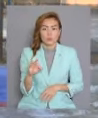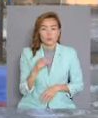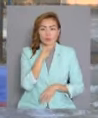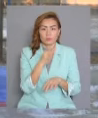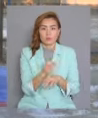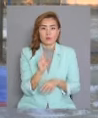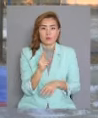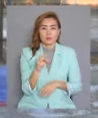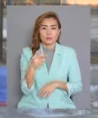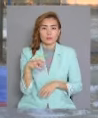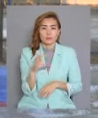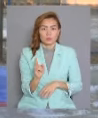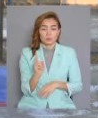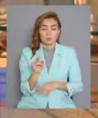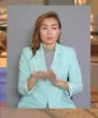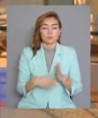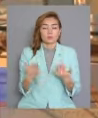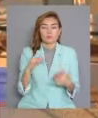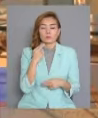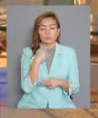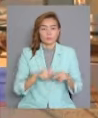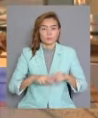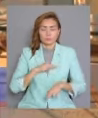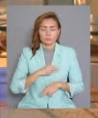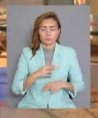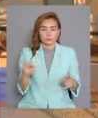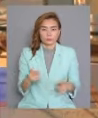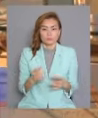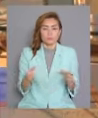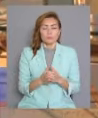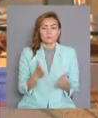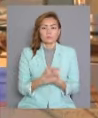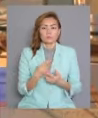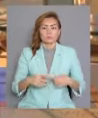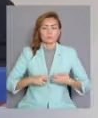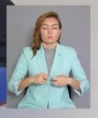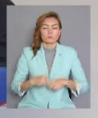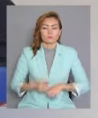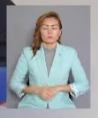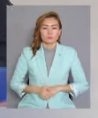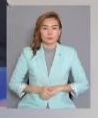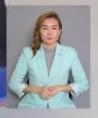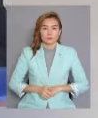«Корпорация Акордасе». К слову, касательно качества строительства, к подрядчику есть ряд вопросов.